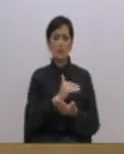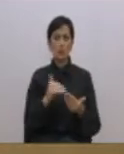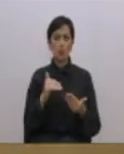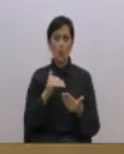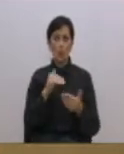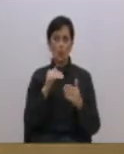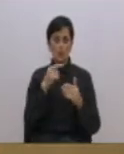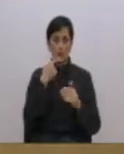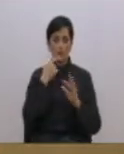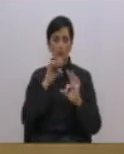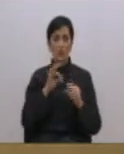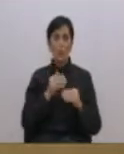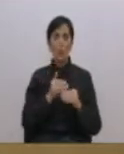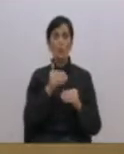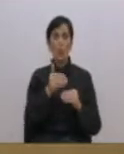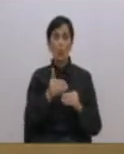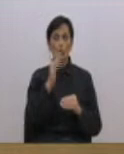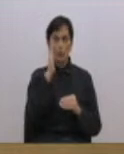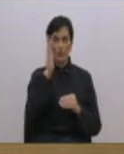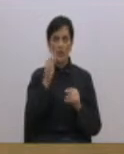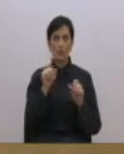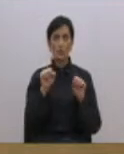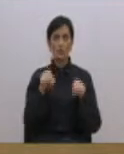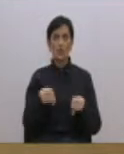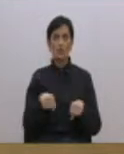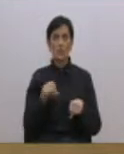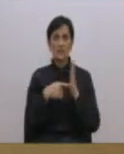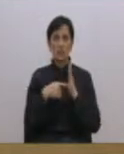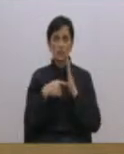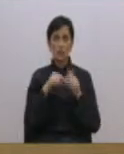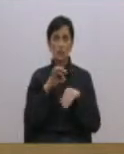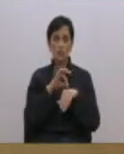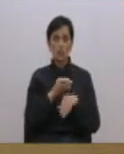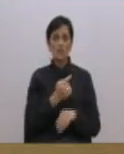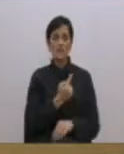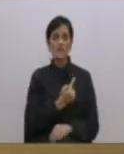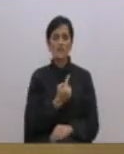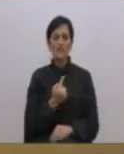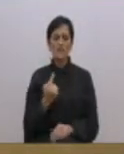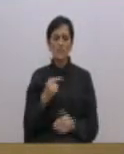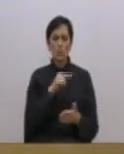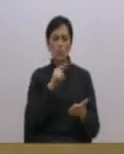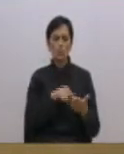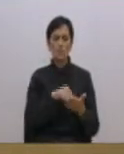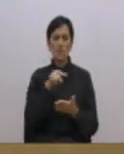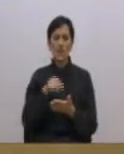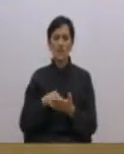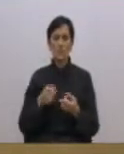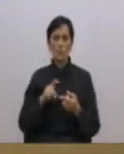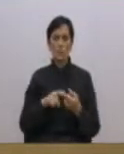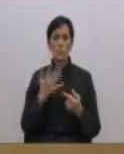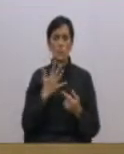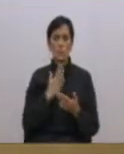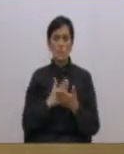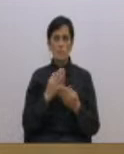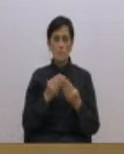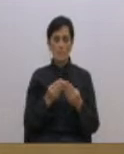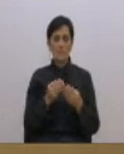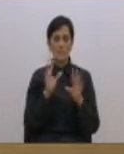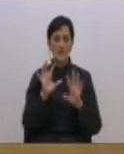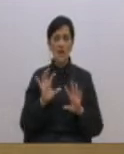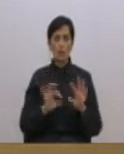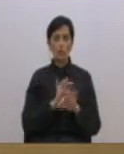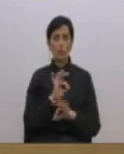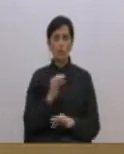vkhilavda meugianebit rasakhvirulia gvekneba shesazleloba rom kidev ertkhel tvol sakitkhdan dakavshirebit romelits aris tsarmodgenili am kanon